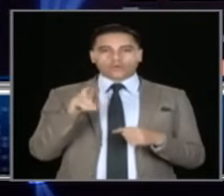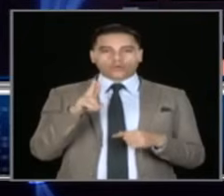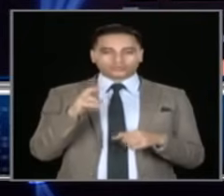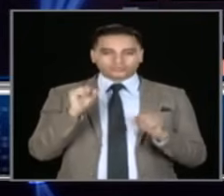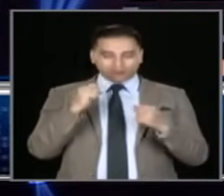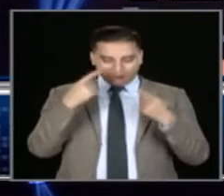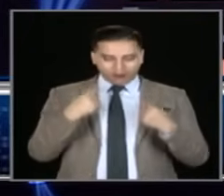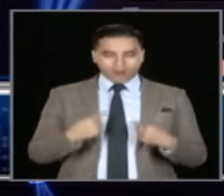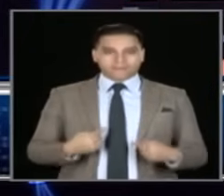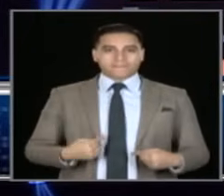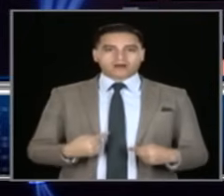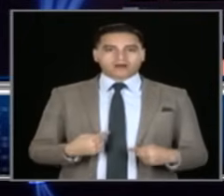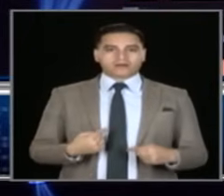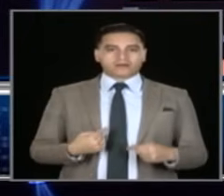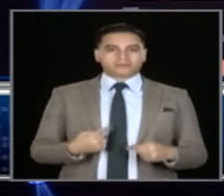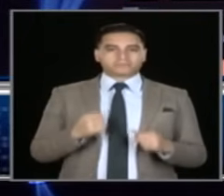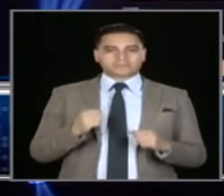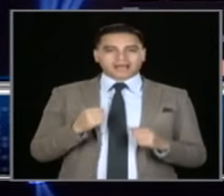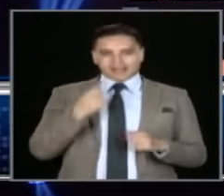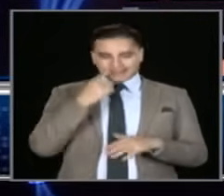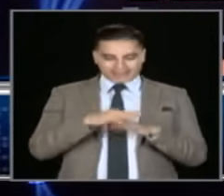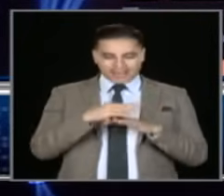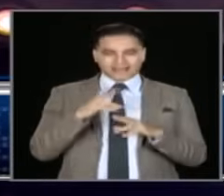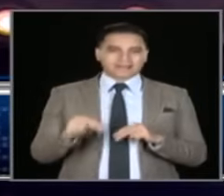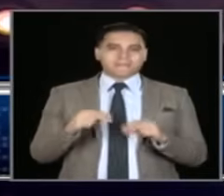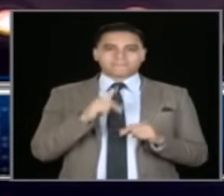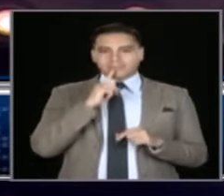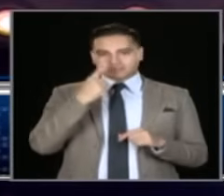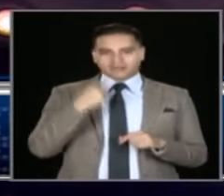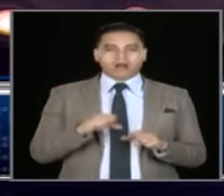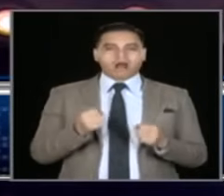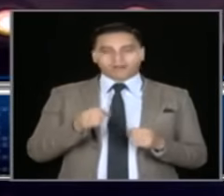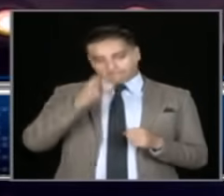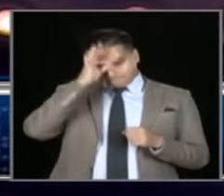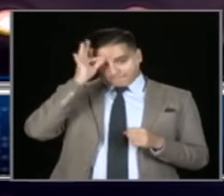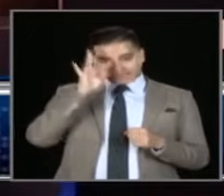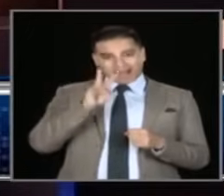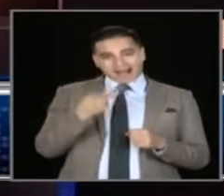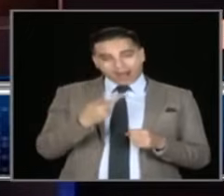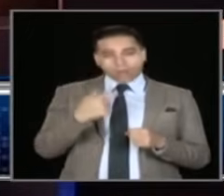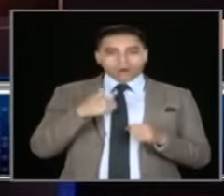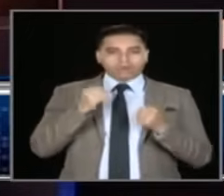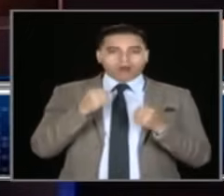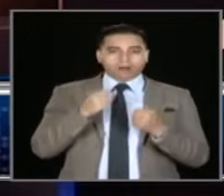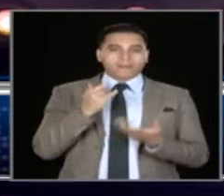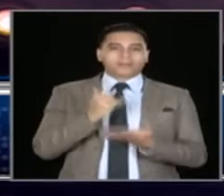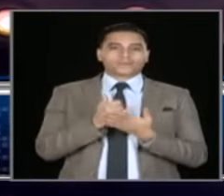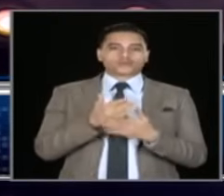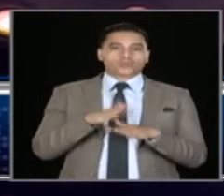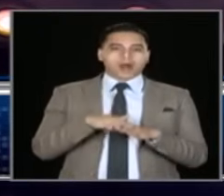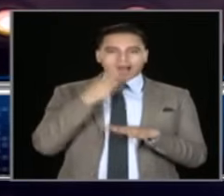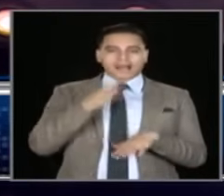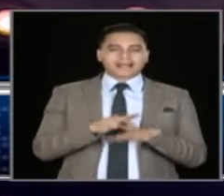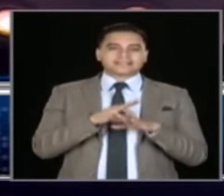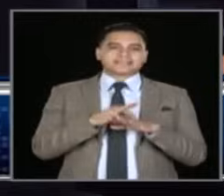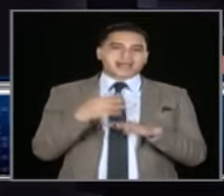2021 وحصلت على جائزة شنقيط للآداب والفنون. الشيخ أحمد البان.